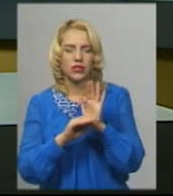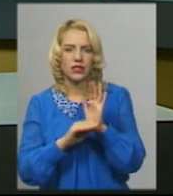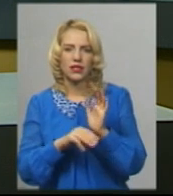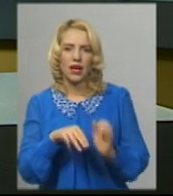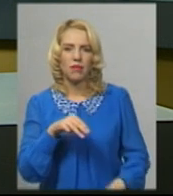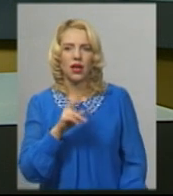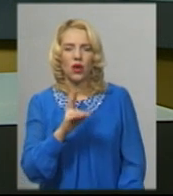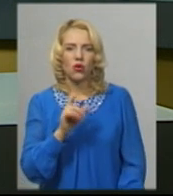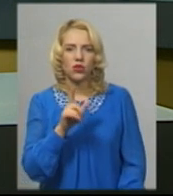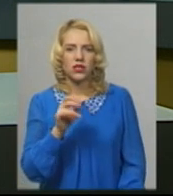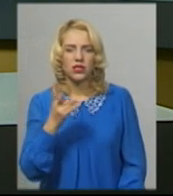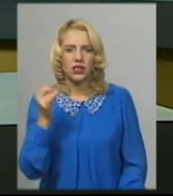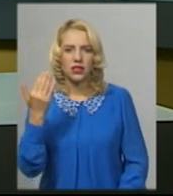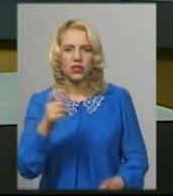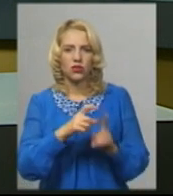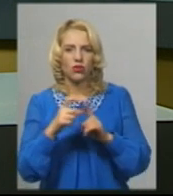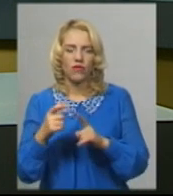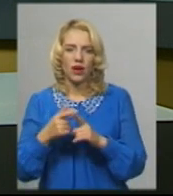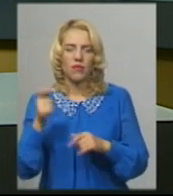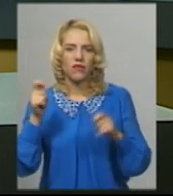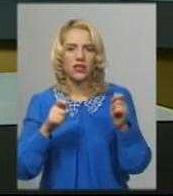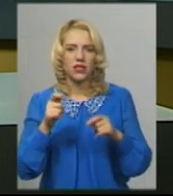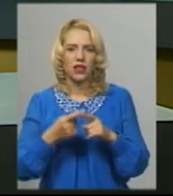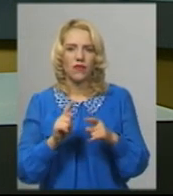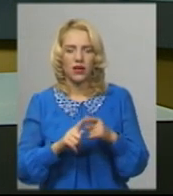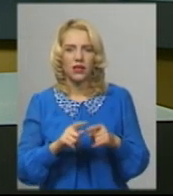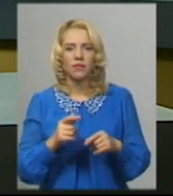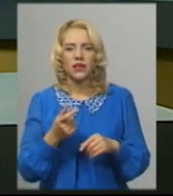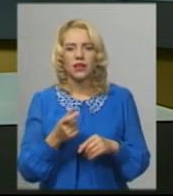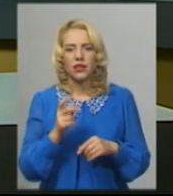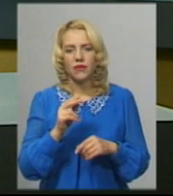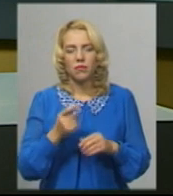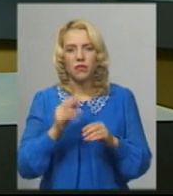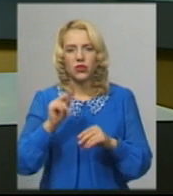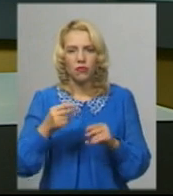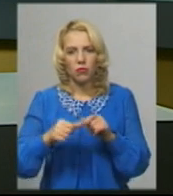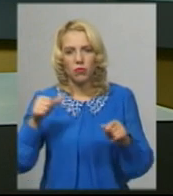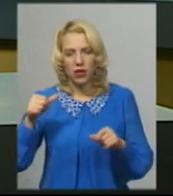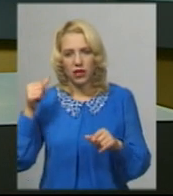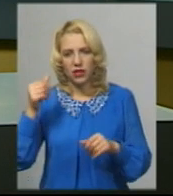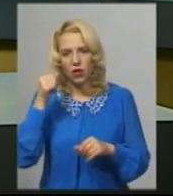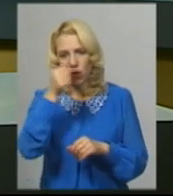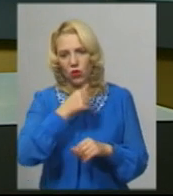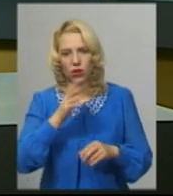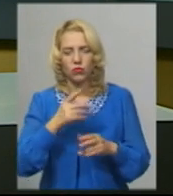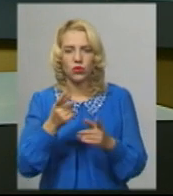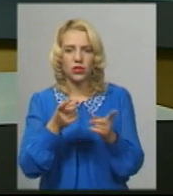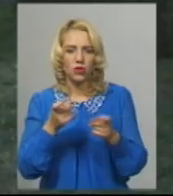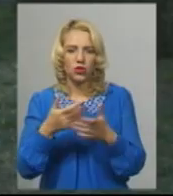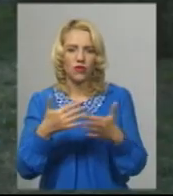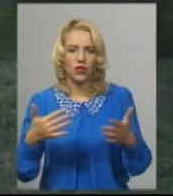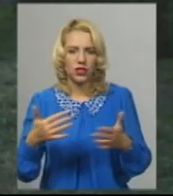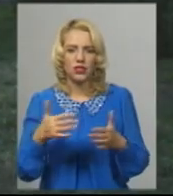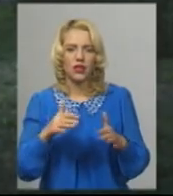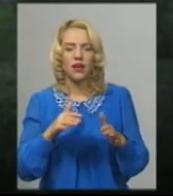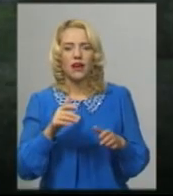Тамара Козицька. За її словами, цього року фестиваль масштабніший, ніж у попередні роки. Будуть залучені різні локації міста.